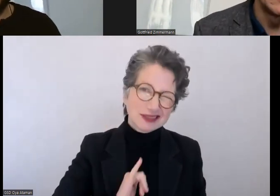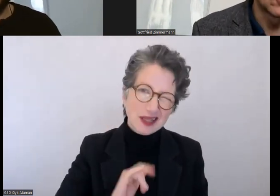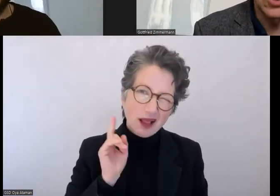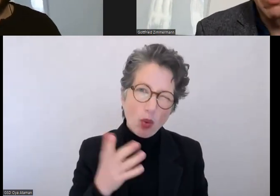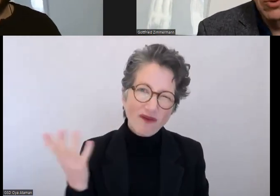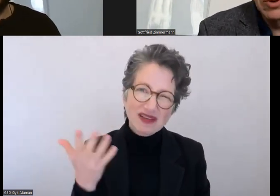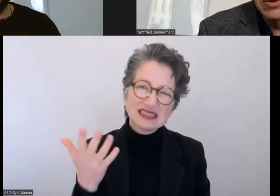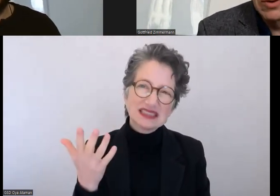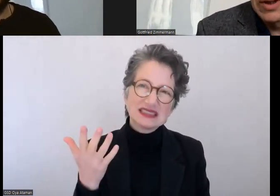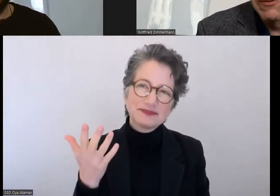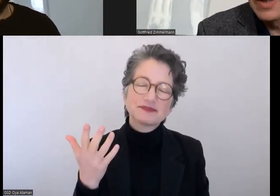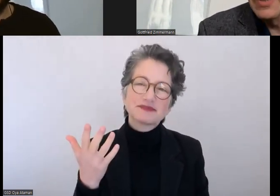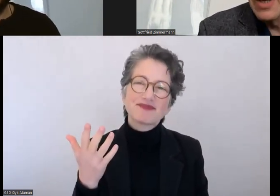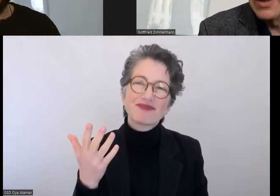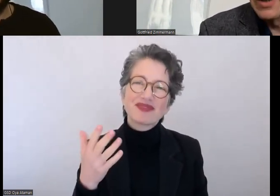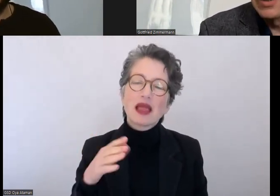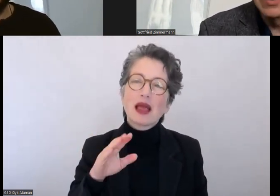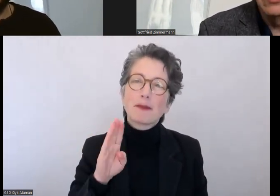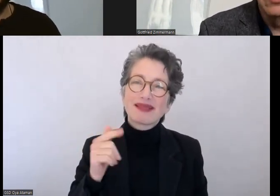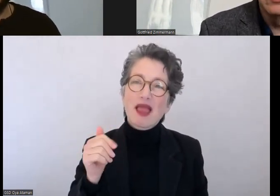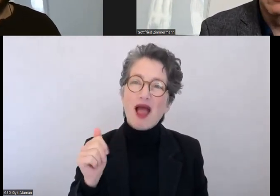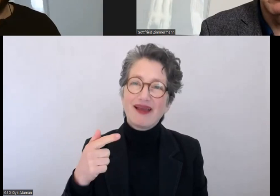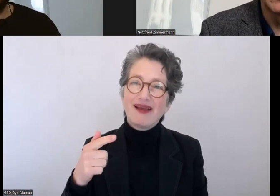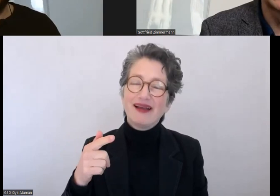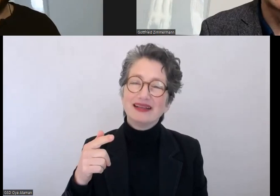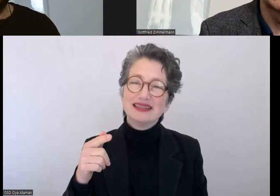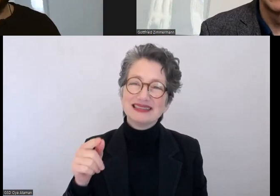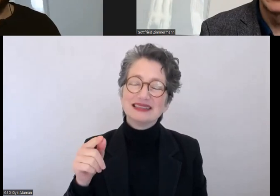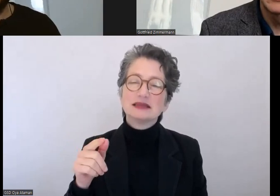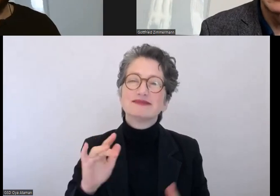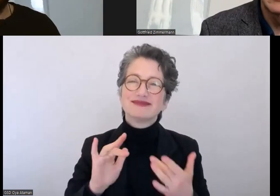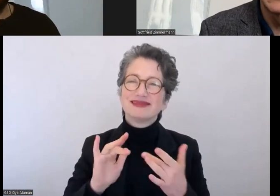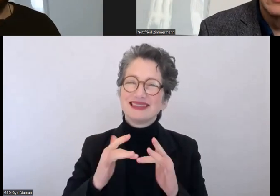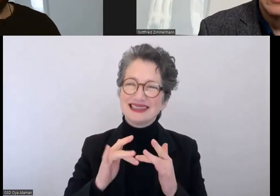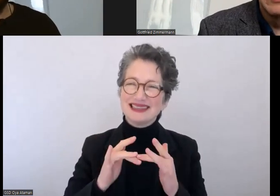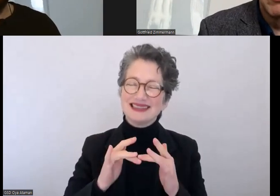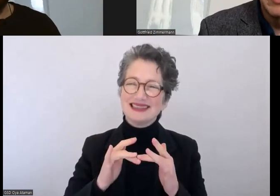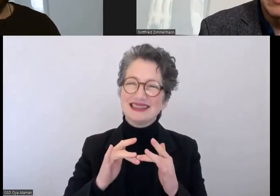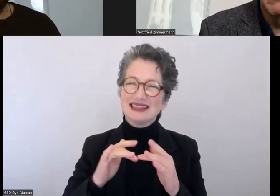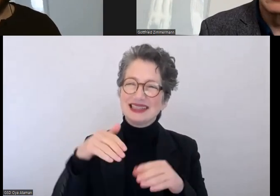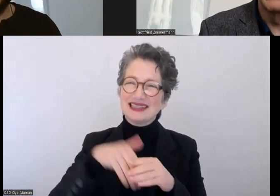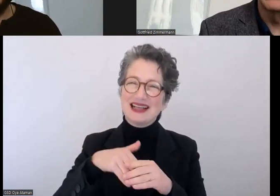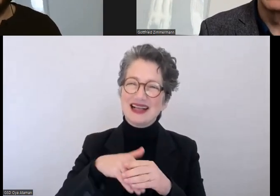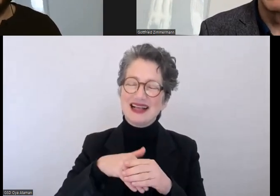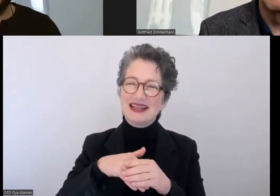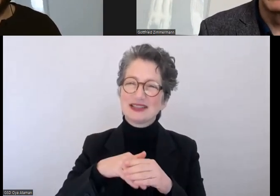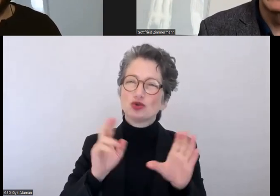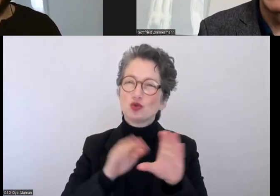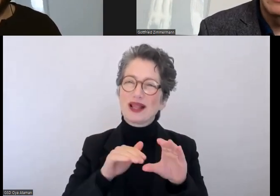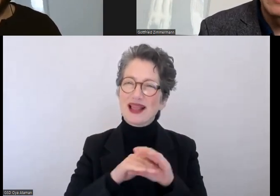die Weiterschreibung der WCAG, also der Web Content Accessibility Guidelines. Im Moment haben wir die